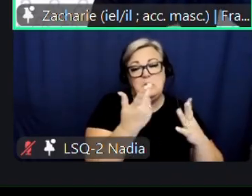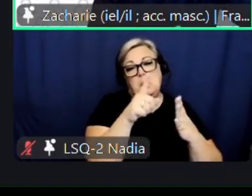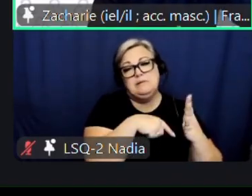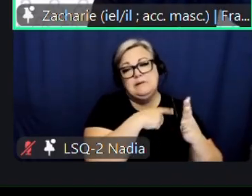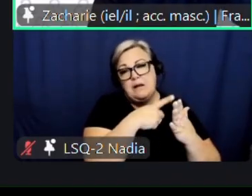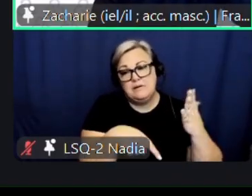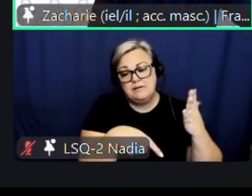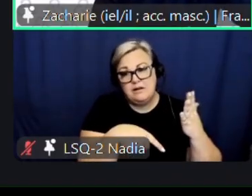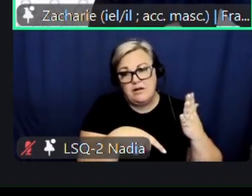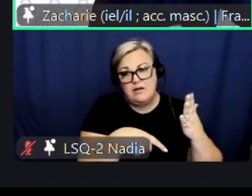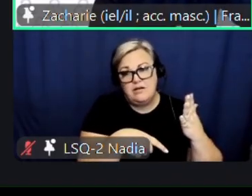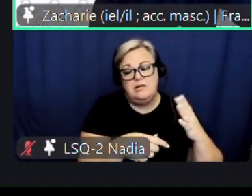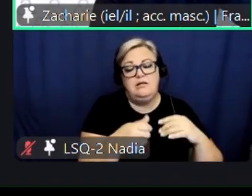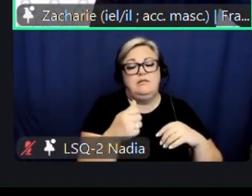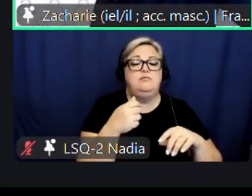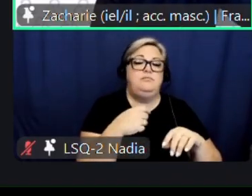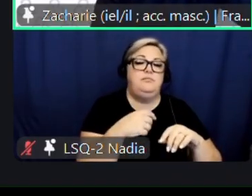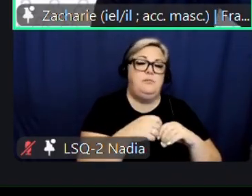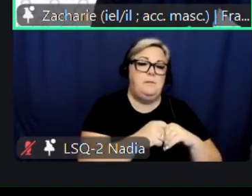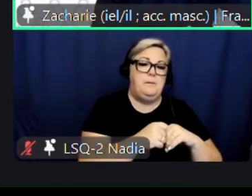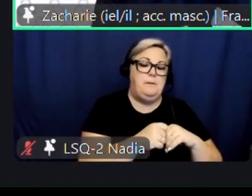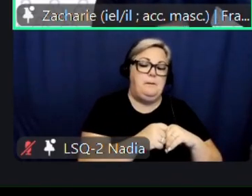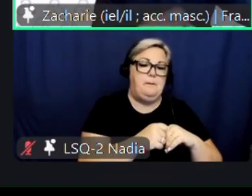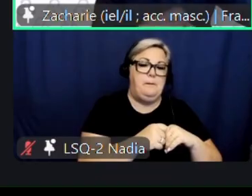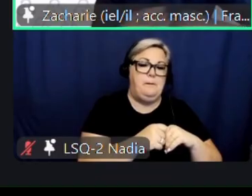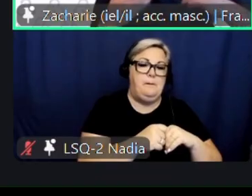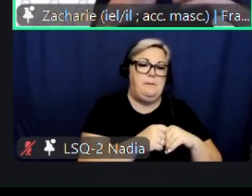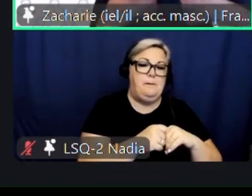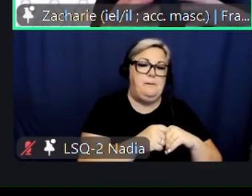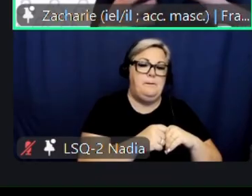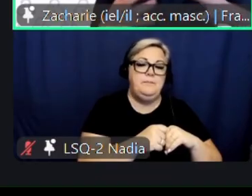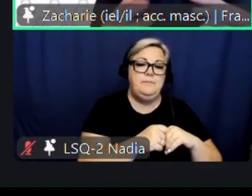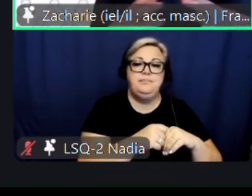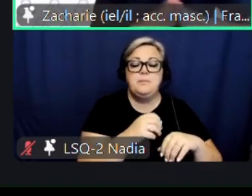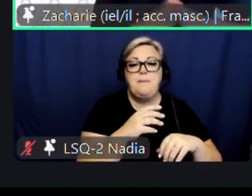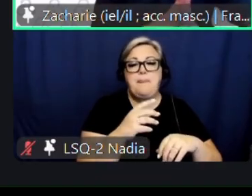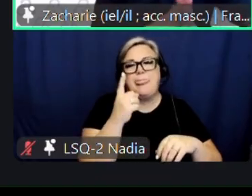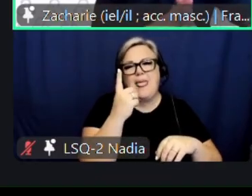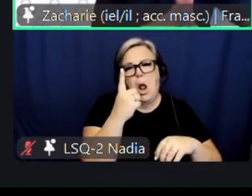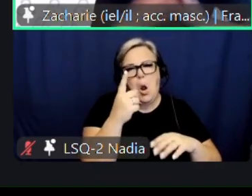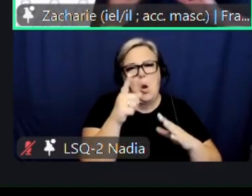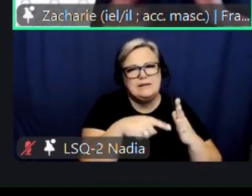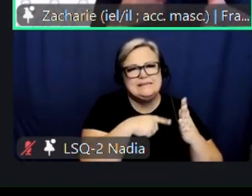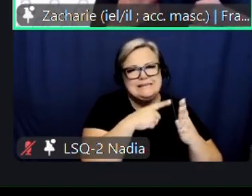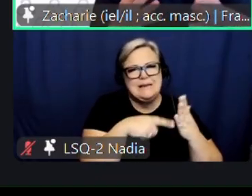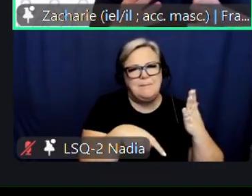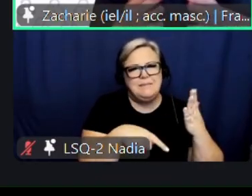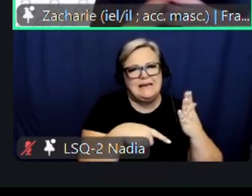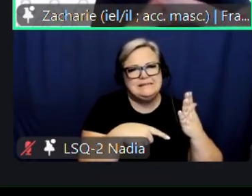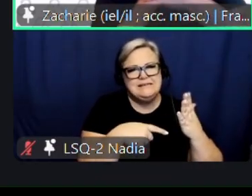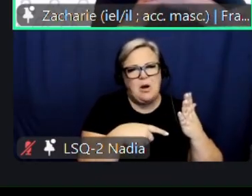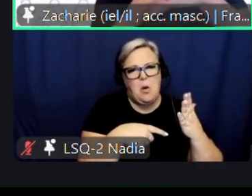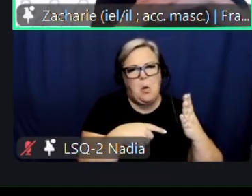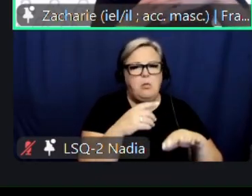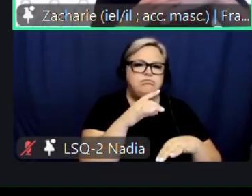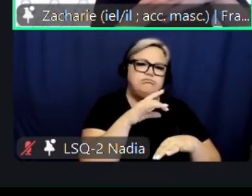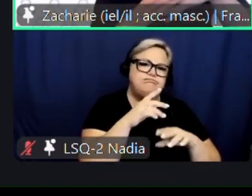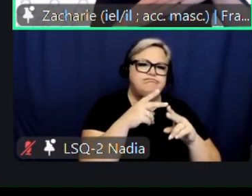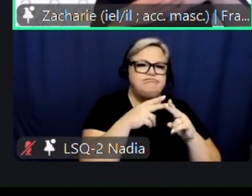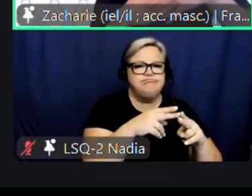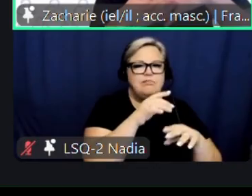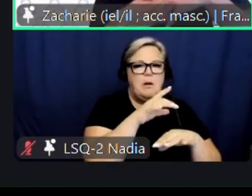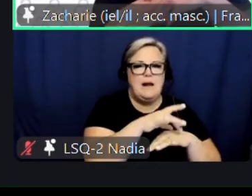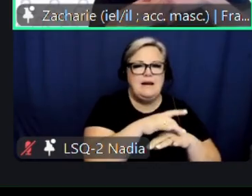peut être vécue par des personnes de race LGBTQIA+. Puis il y a une forme de discrimination ou de pathologisation qui a